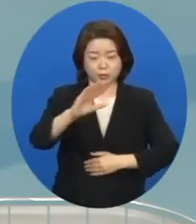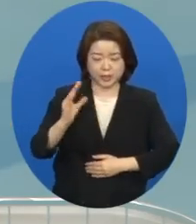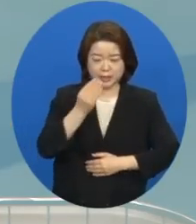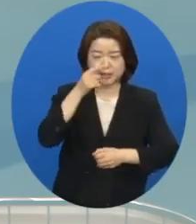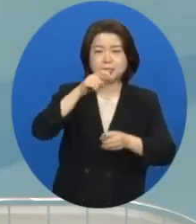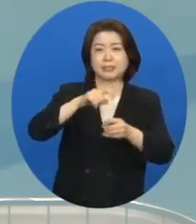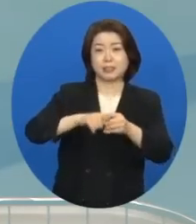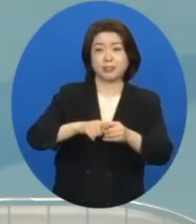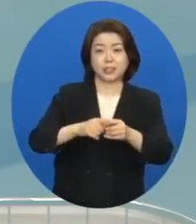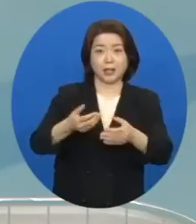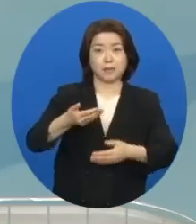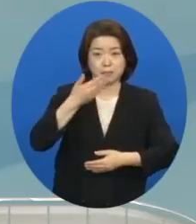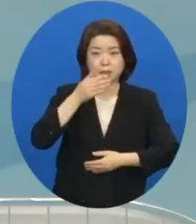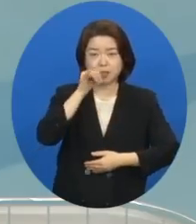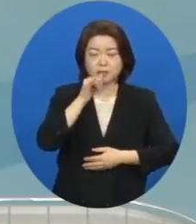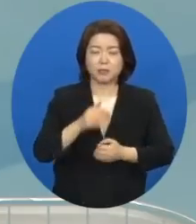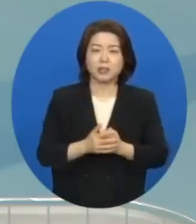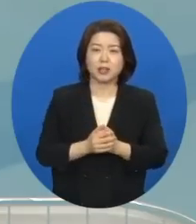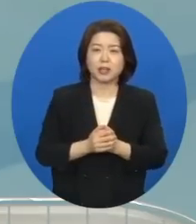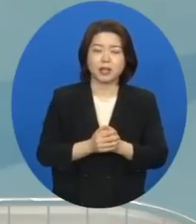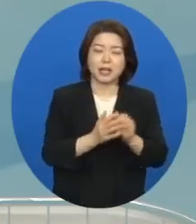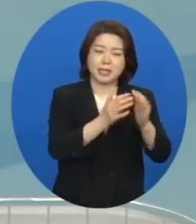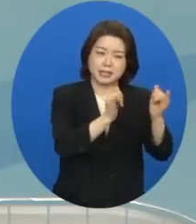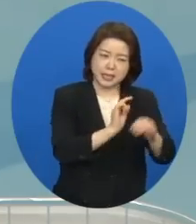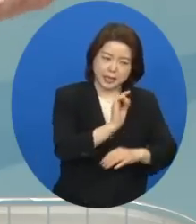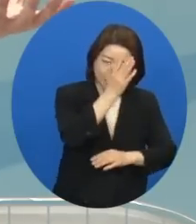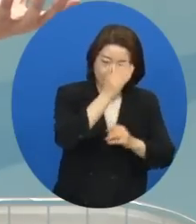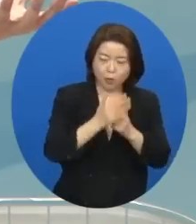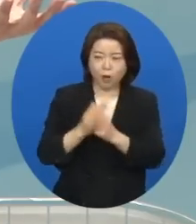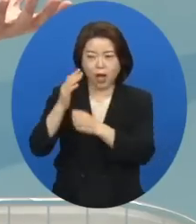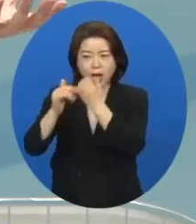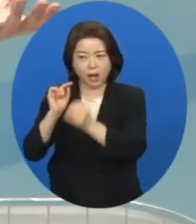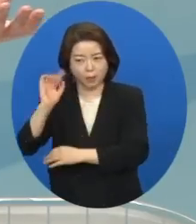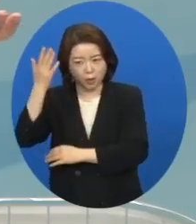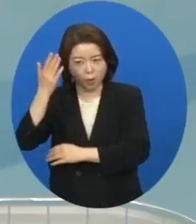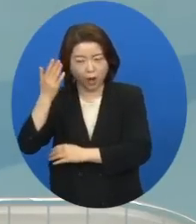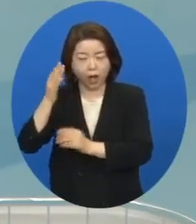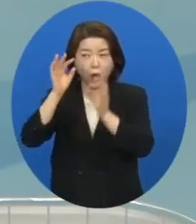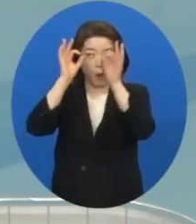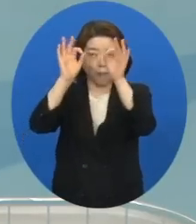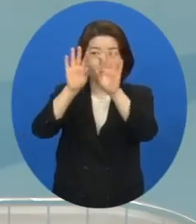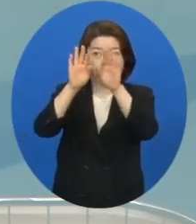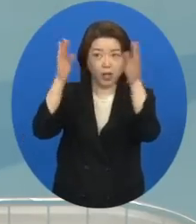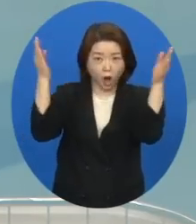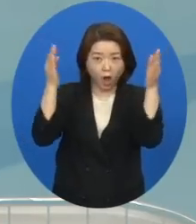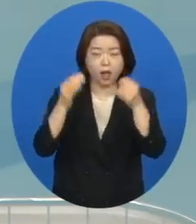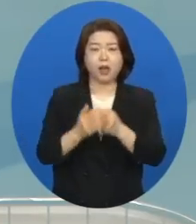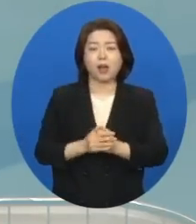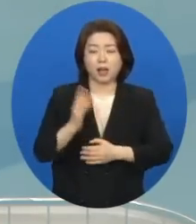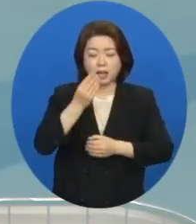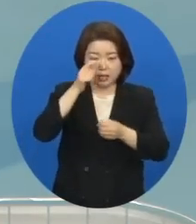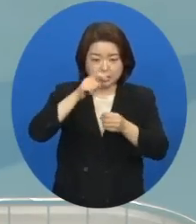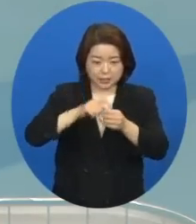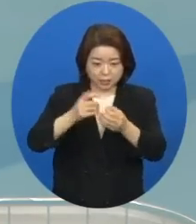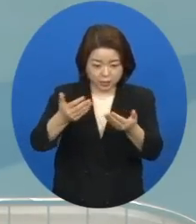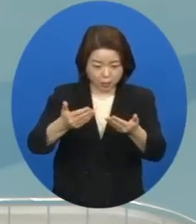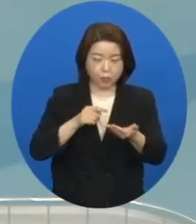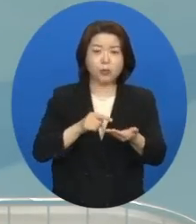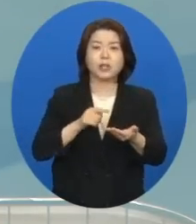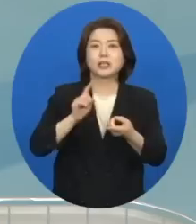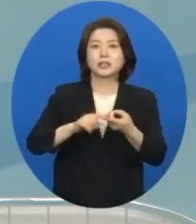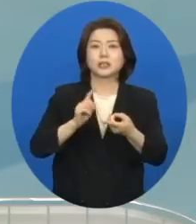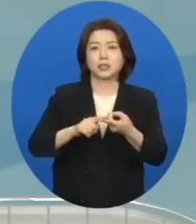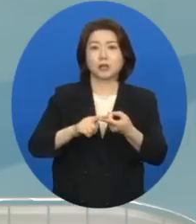합니다. 사람의 영광과 하나님의 영광을 보는 눈이 열렸는지, 성찬이 오늘 우리에게